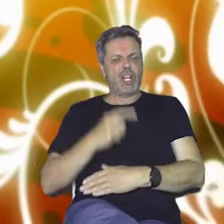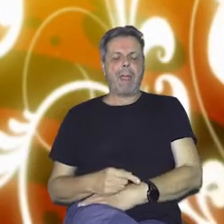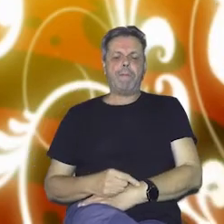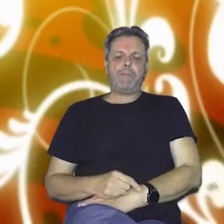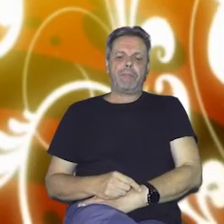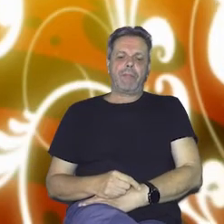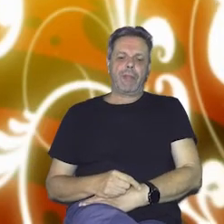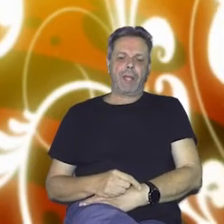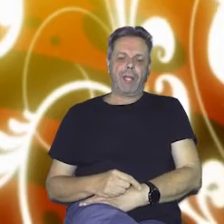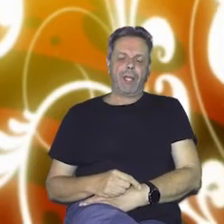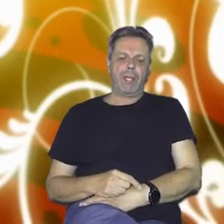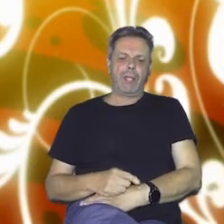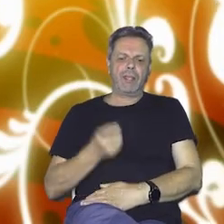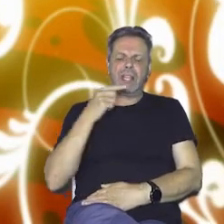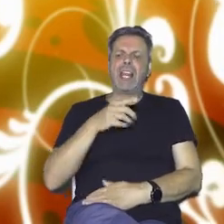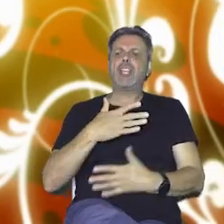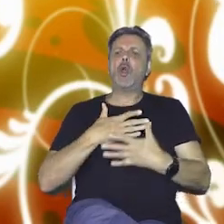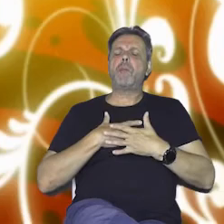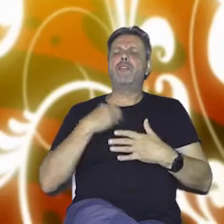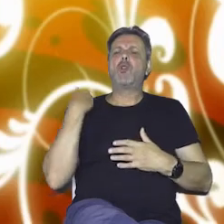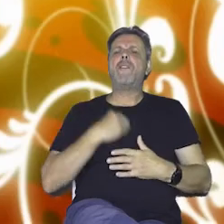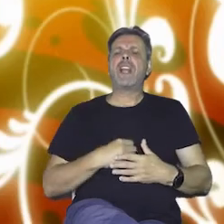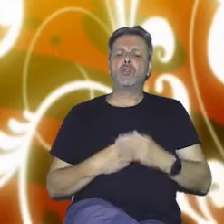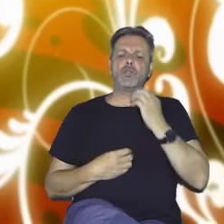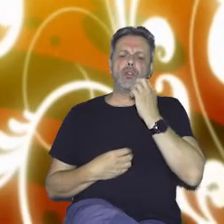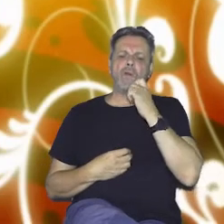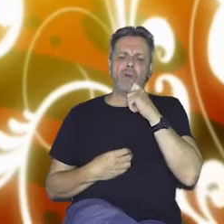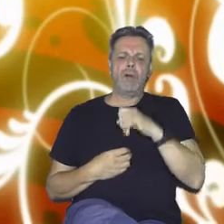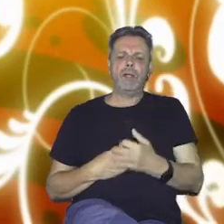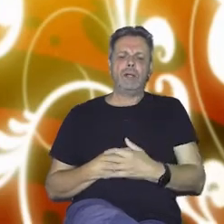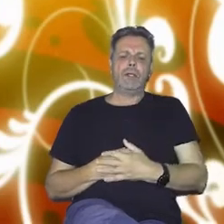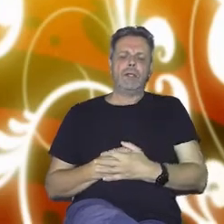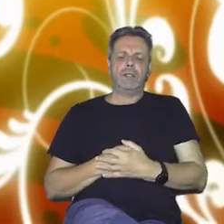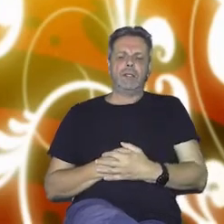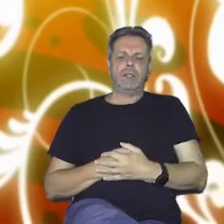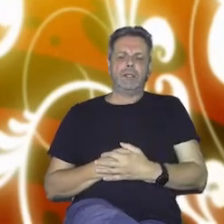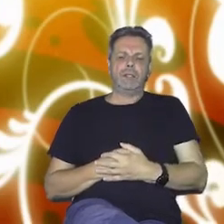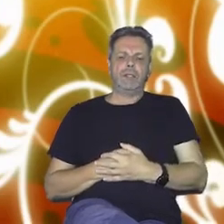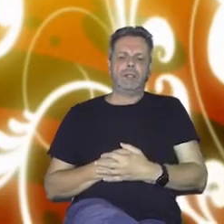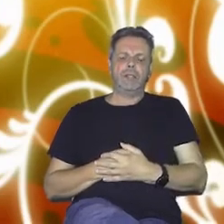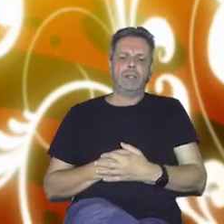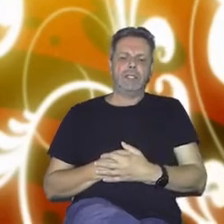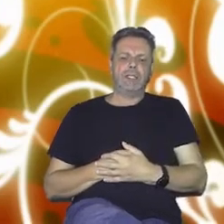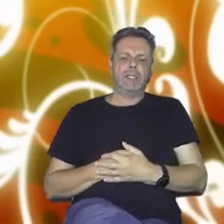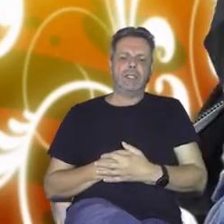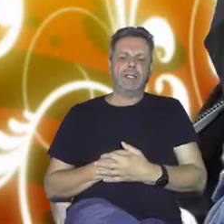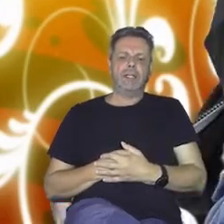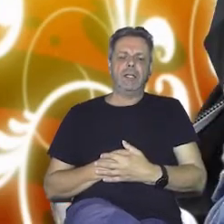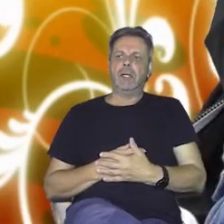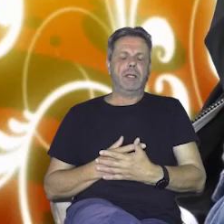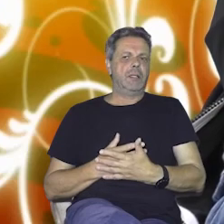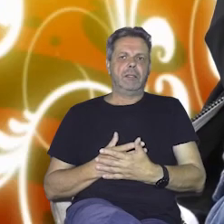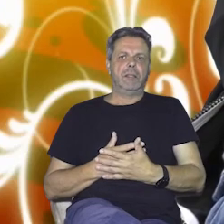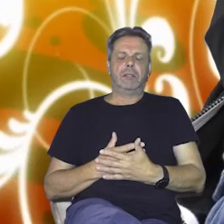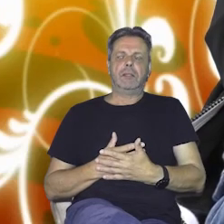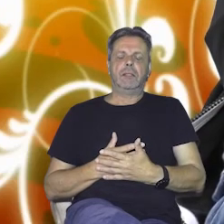možda ljubav što je Francuzi zovu coup de foudre? Bum! Ona koja te udari. Kao da,